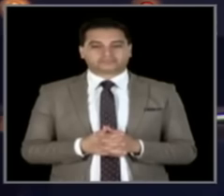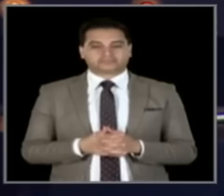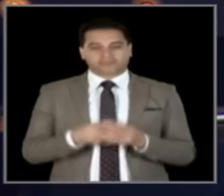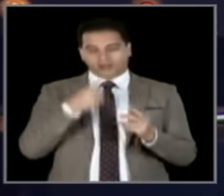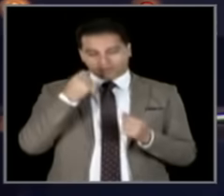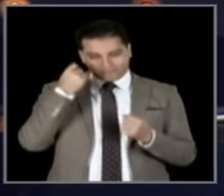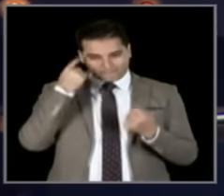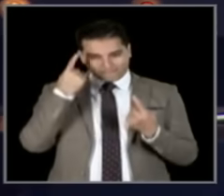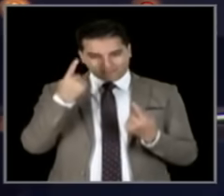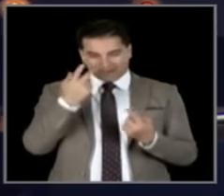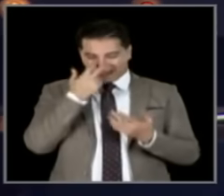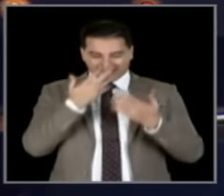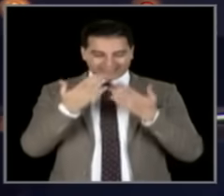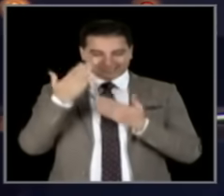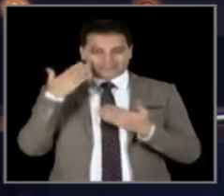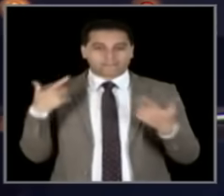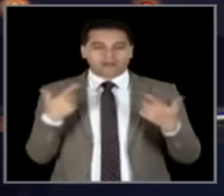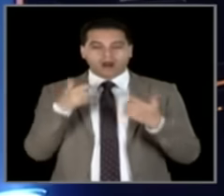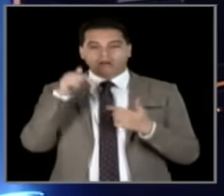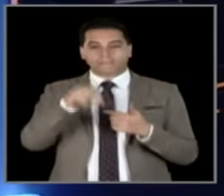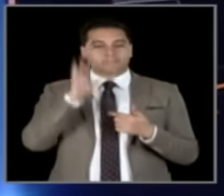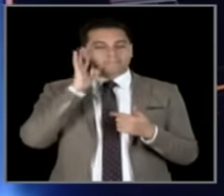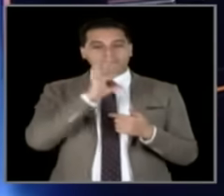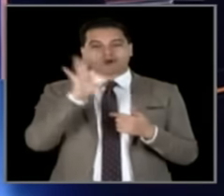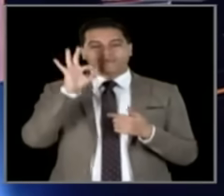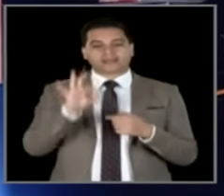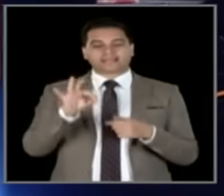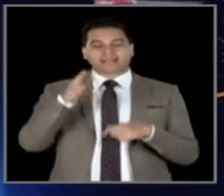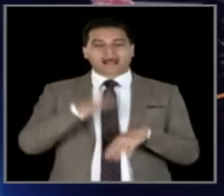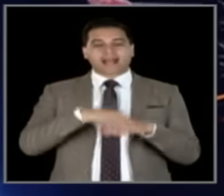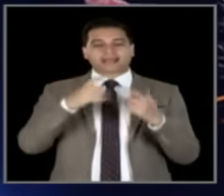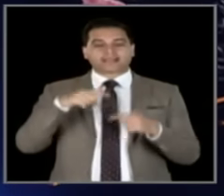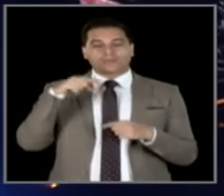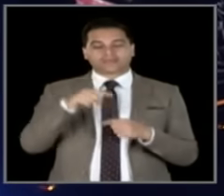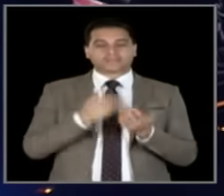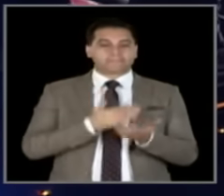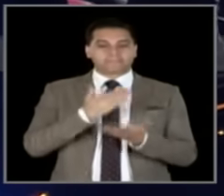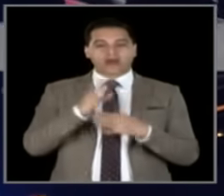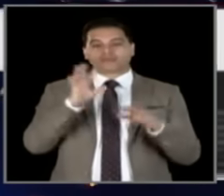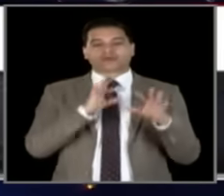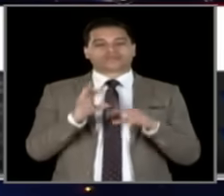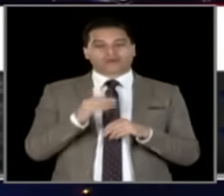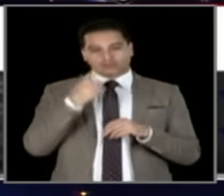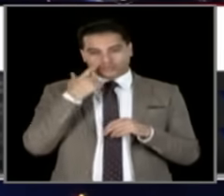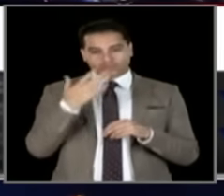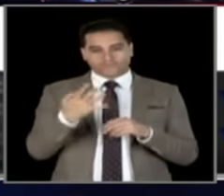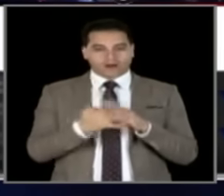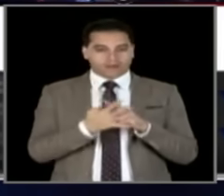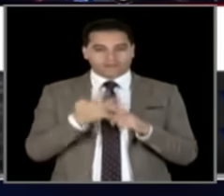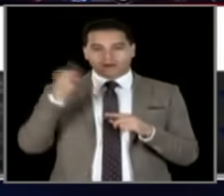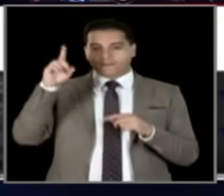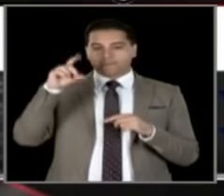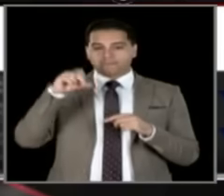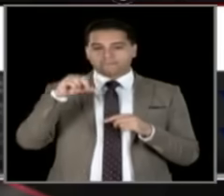هقول لكم حركة مقاومة مشهورة جدا في الدولة دي بعد الاختيارات.